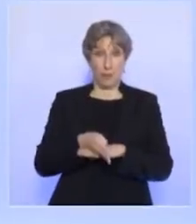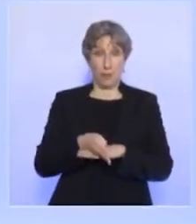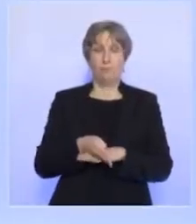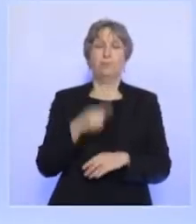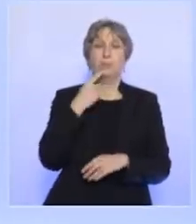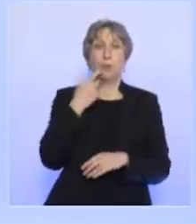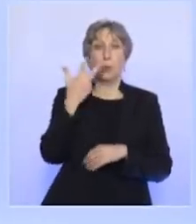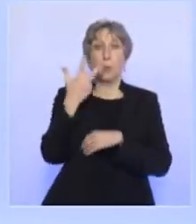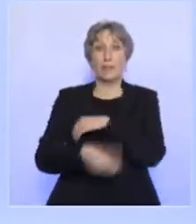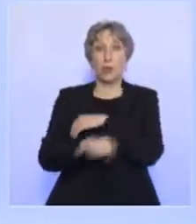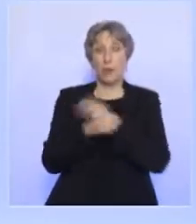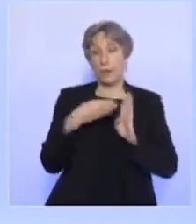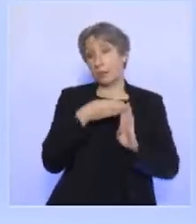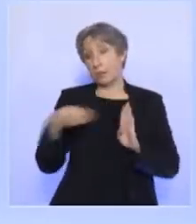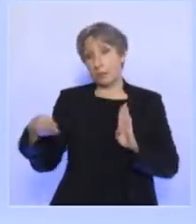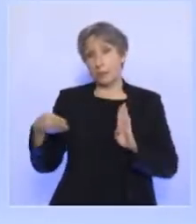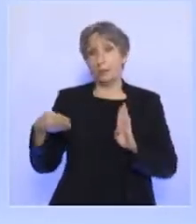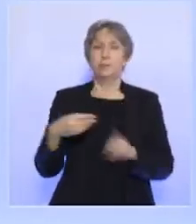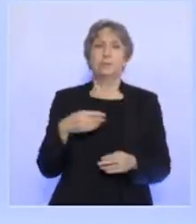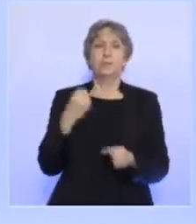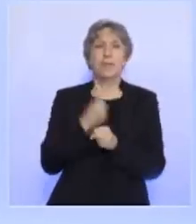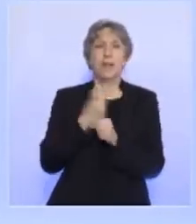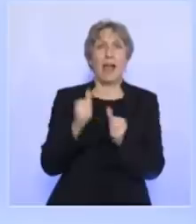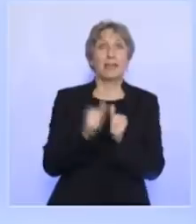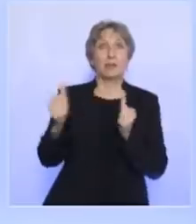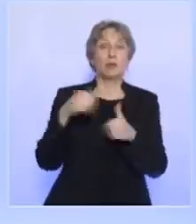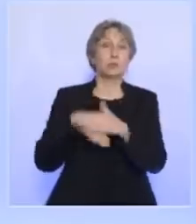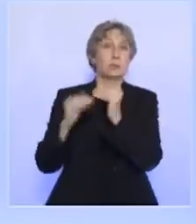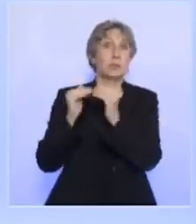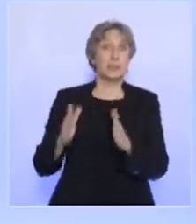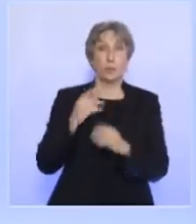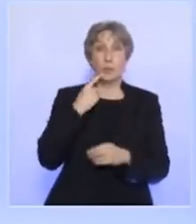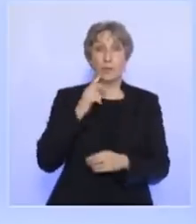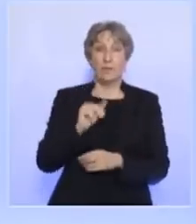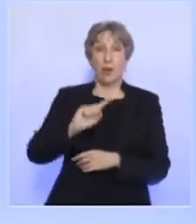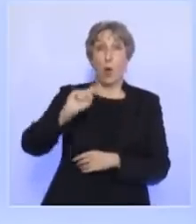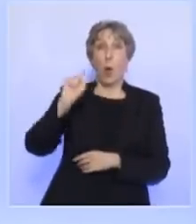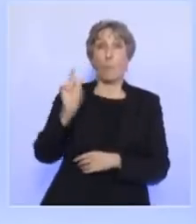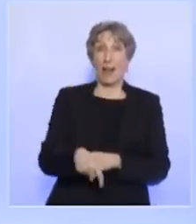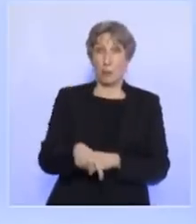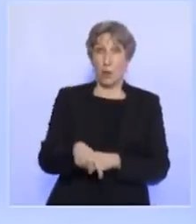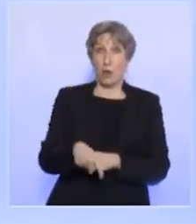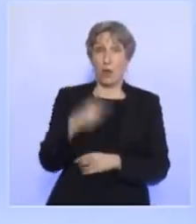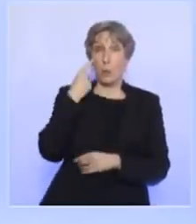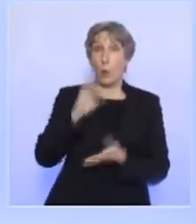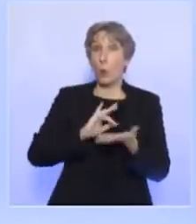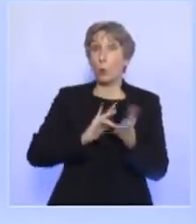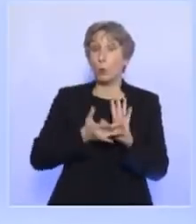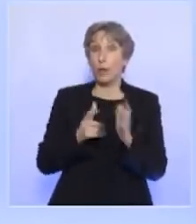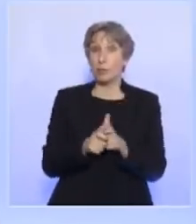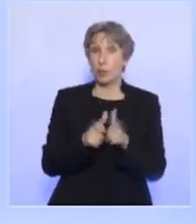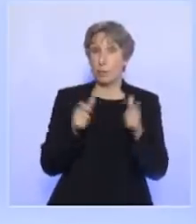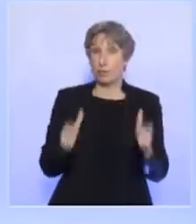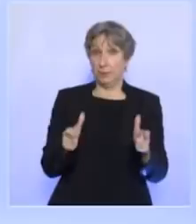de 3 semaines, le recours au télétravail sera rendu obligatoire, je dis bien obligatoire, dans toutes les